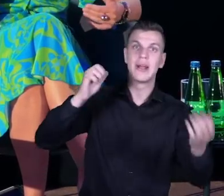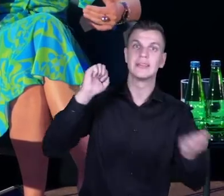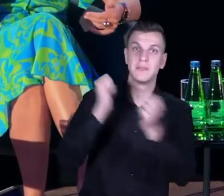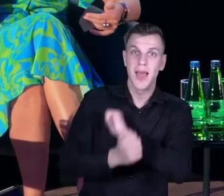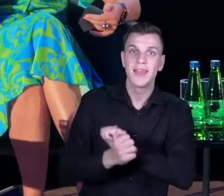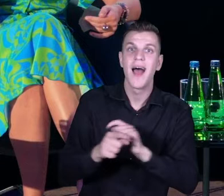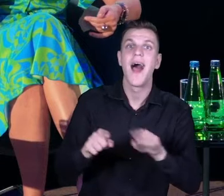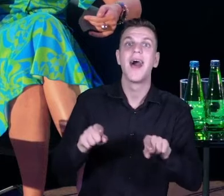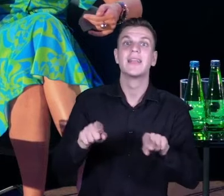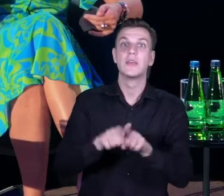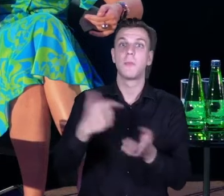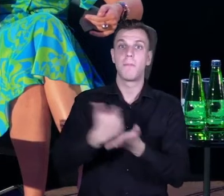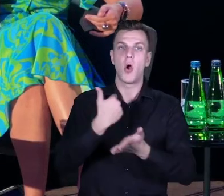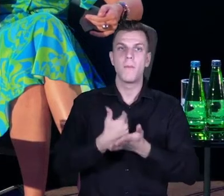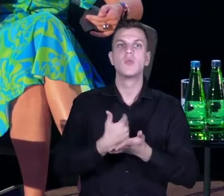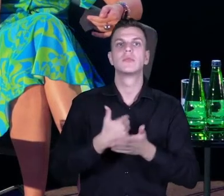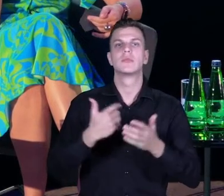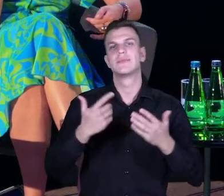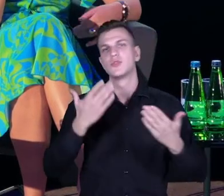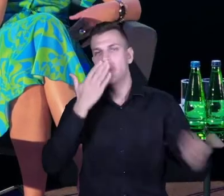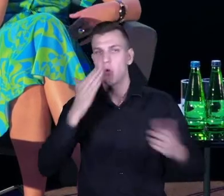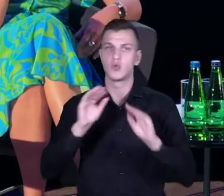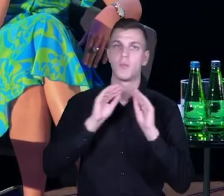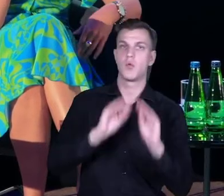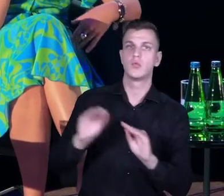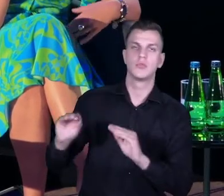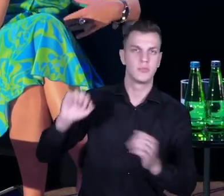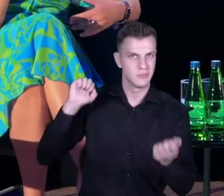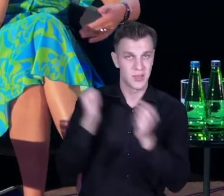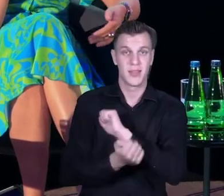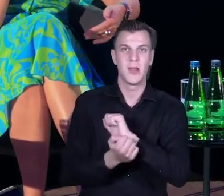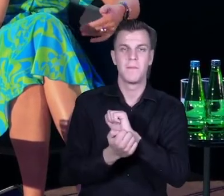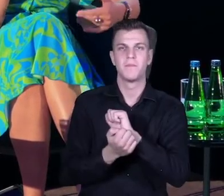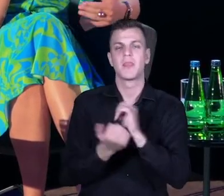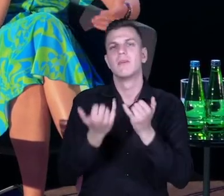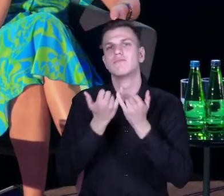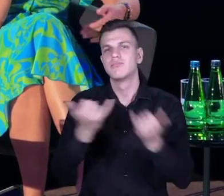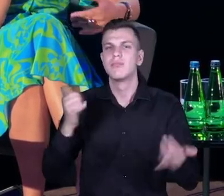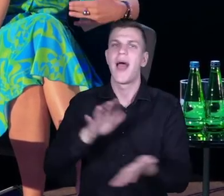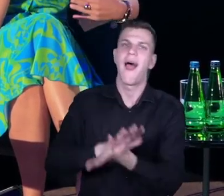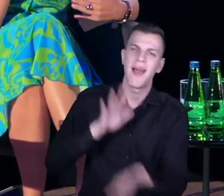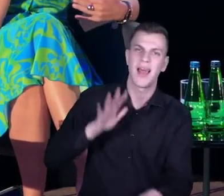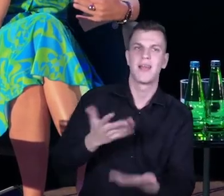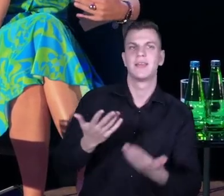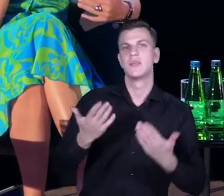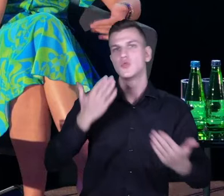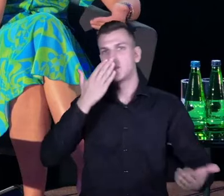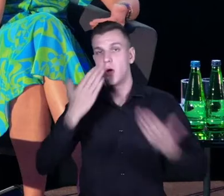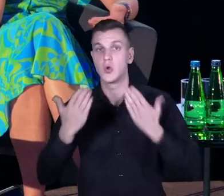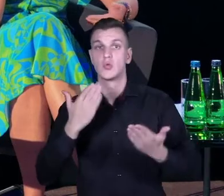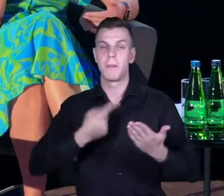w organizację procesu dydaktycznego, w rozwój wszelkich kompetencji, metod, którymi